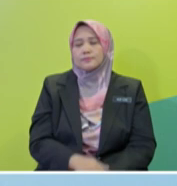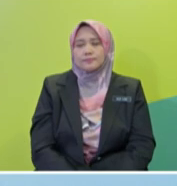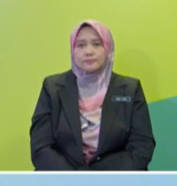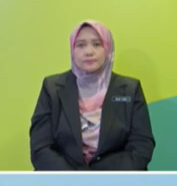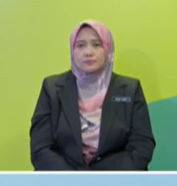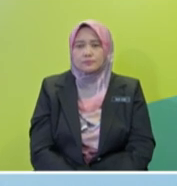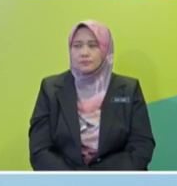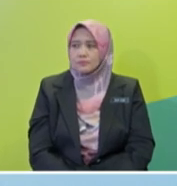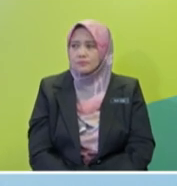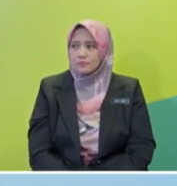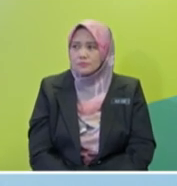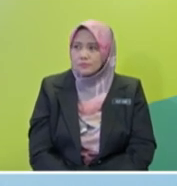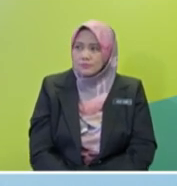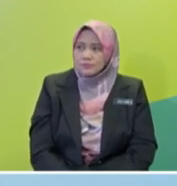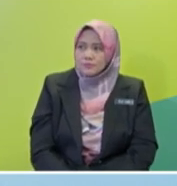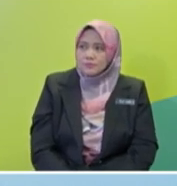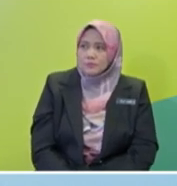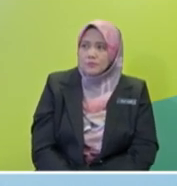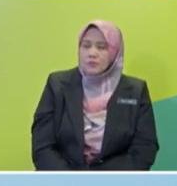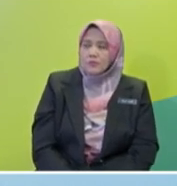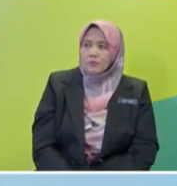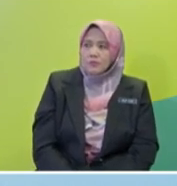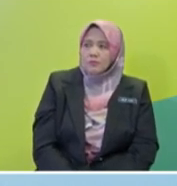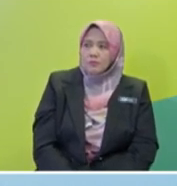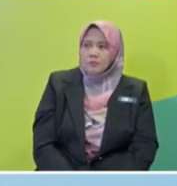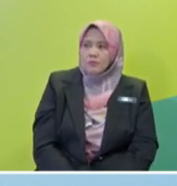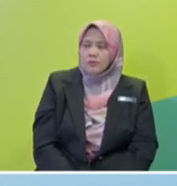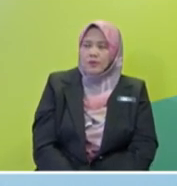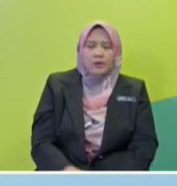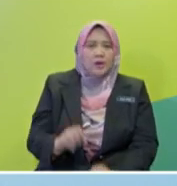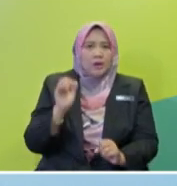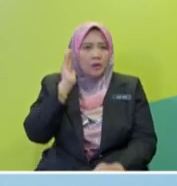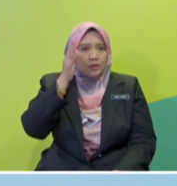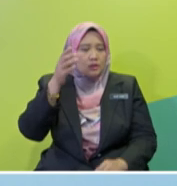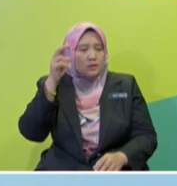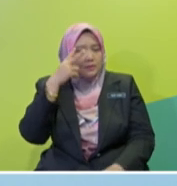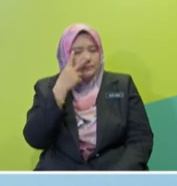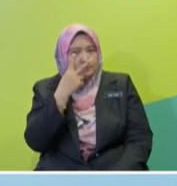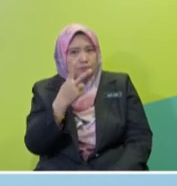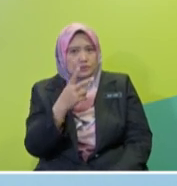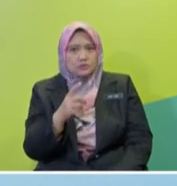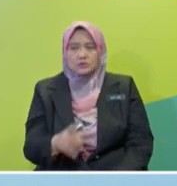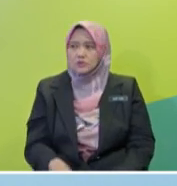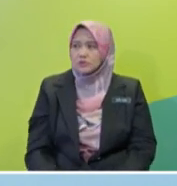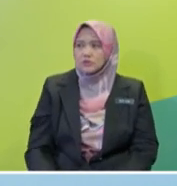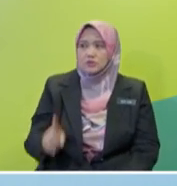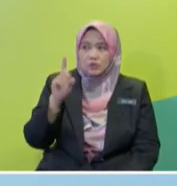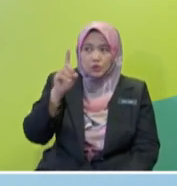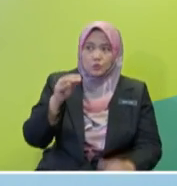so kita akan letakkan di dalam satu paragraf seperti nampaklah dia masih satu baru satu